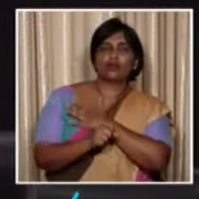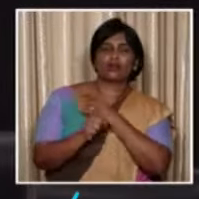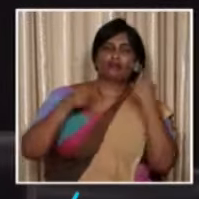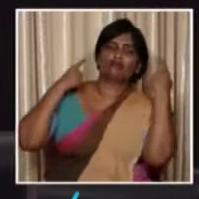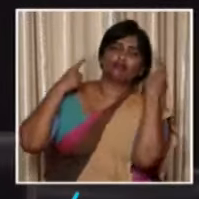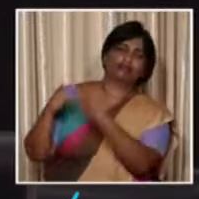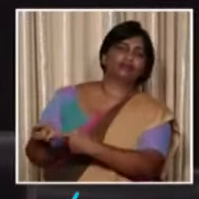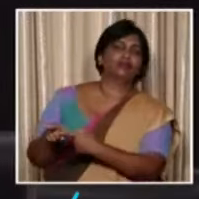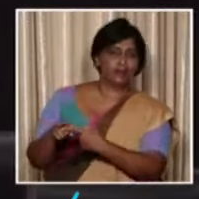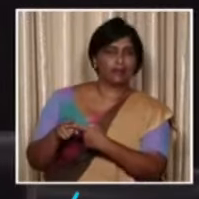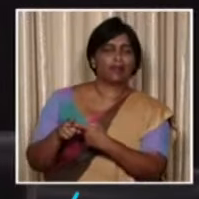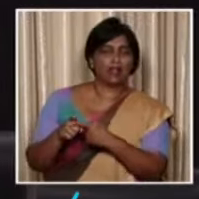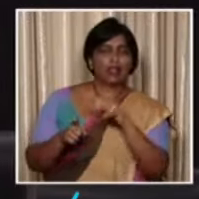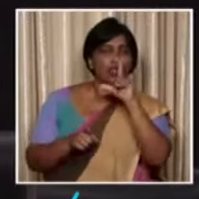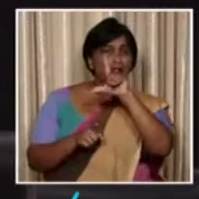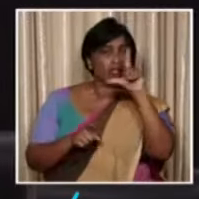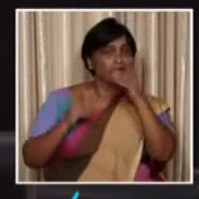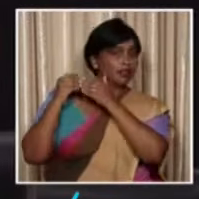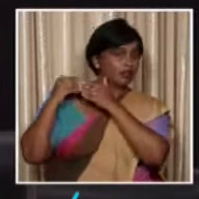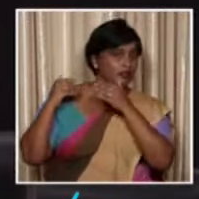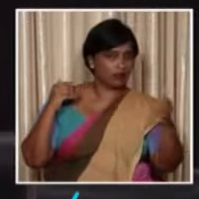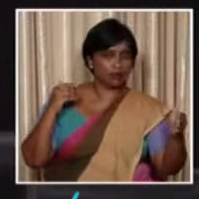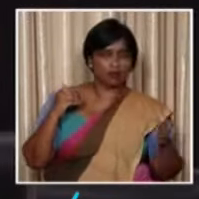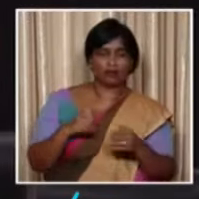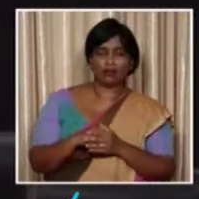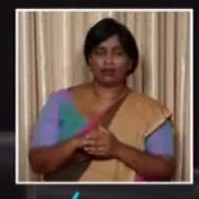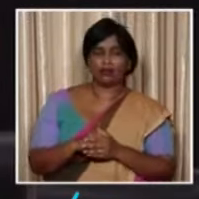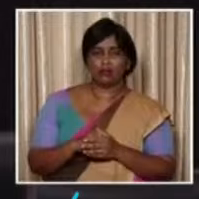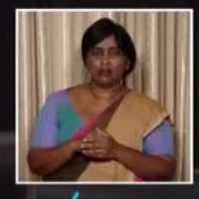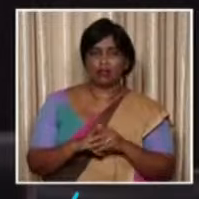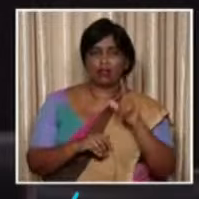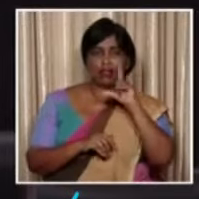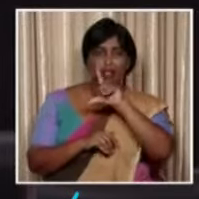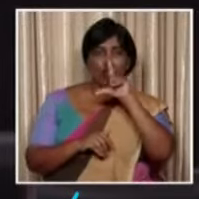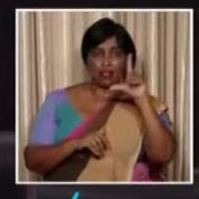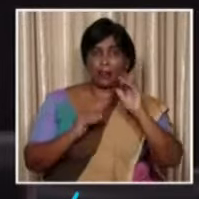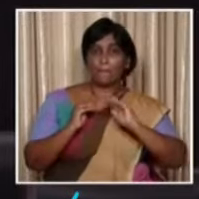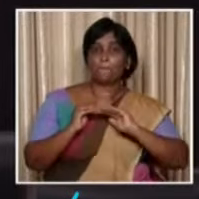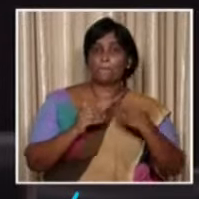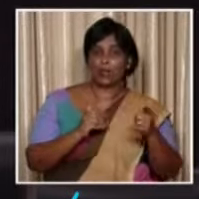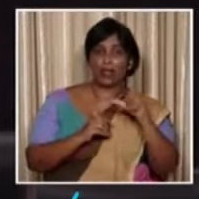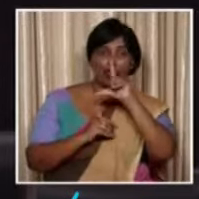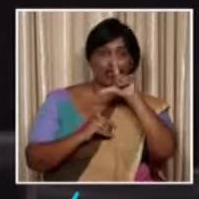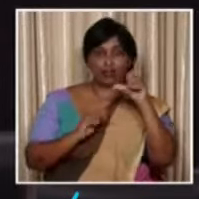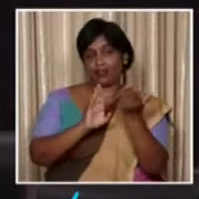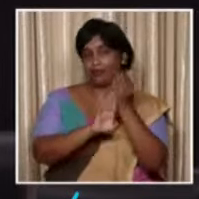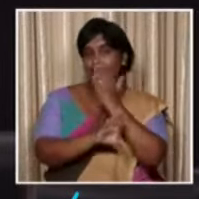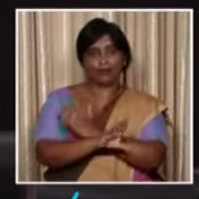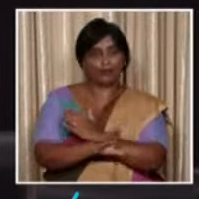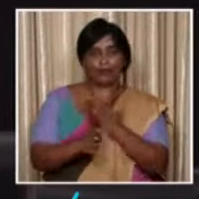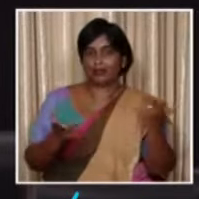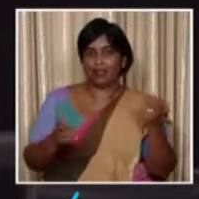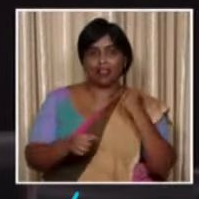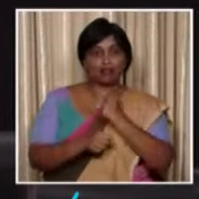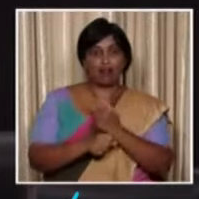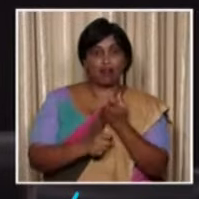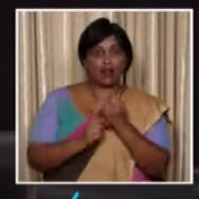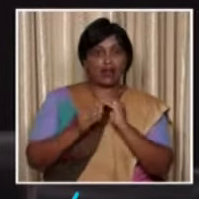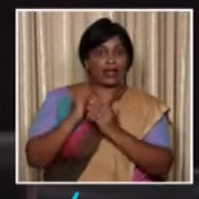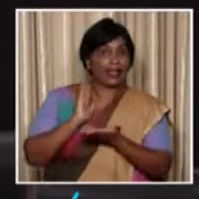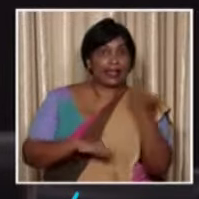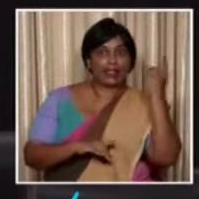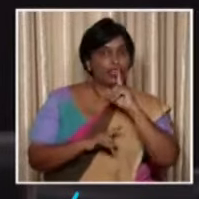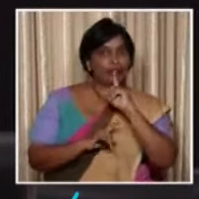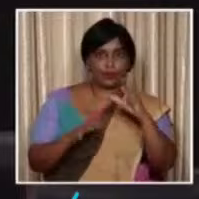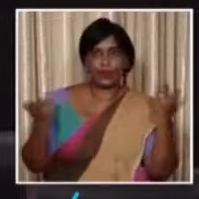කර උඩි 77 ඉඳලා හරි 77න් පස්සේනේ 74 කලින් තිබ්බේ නෑනේ මේ ආණ්ඩුවේ සල්ලි ගෙදර ගෙනුච්චා